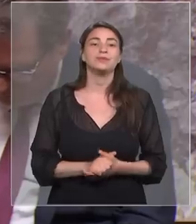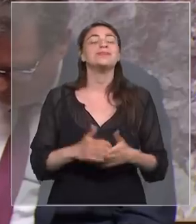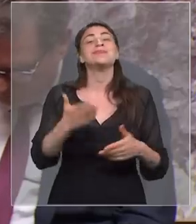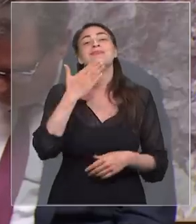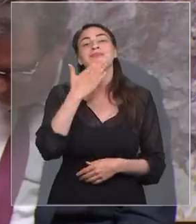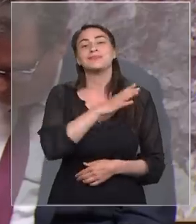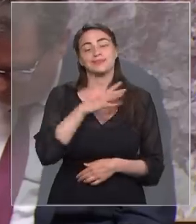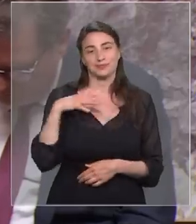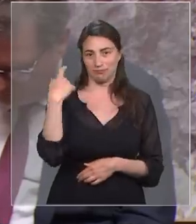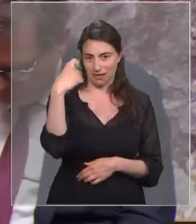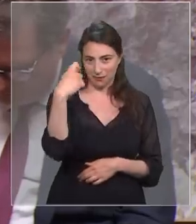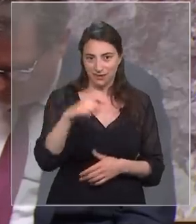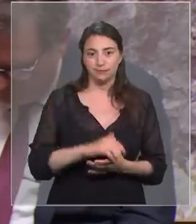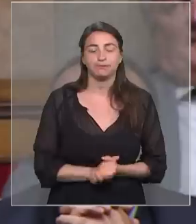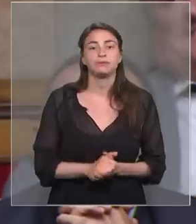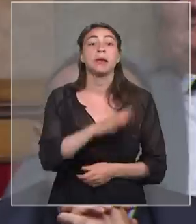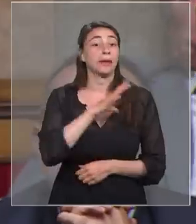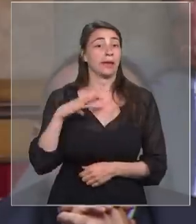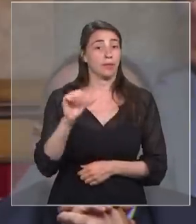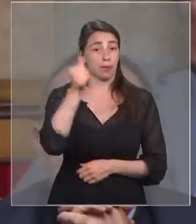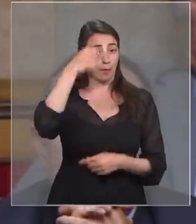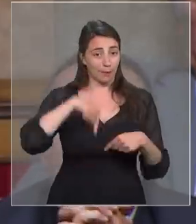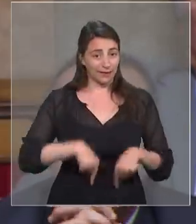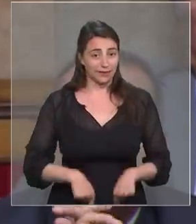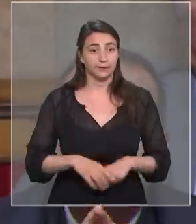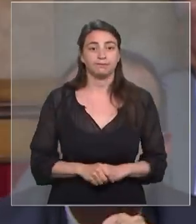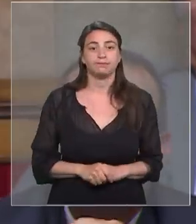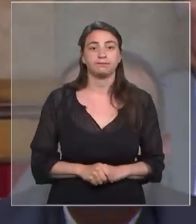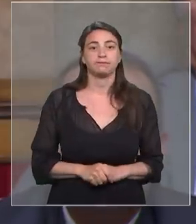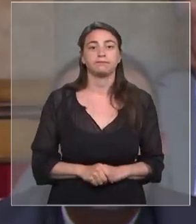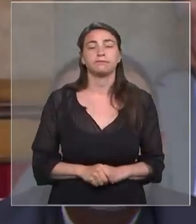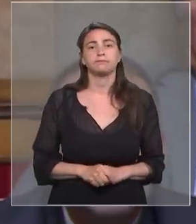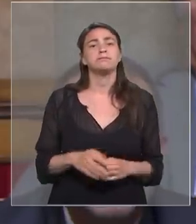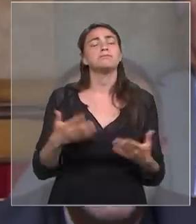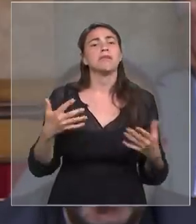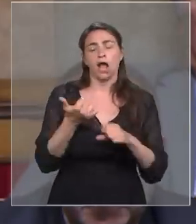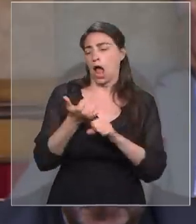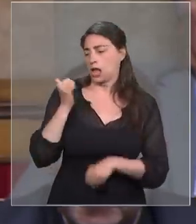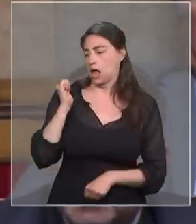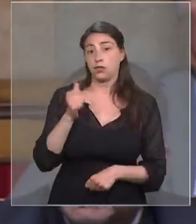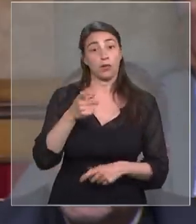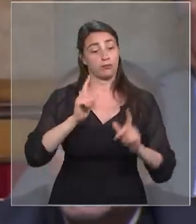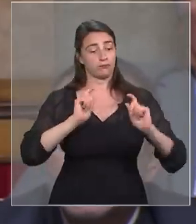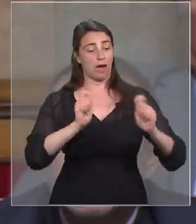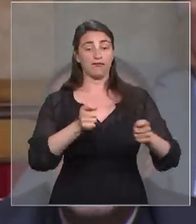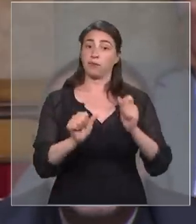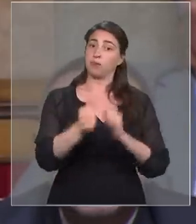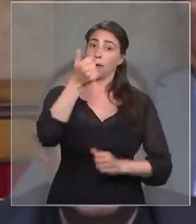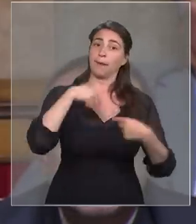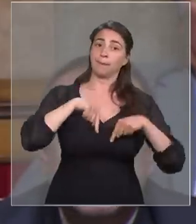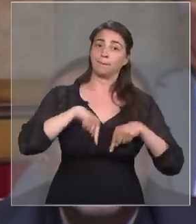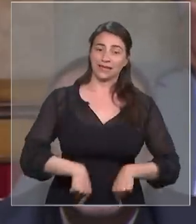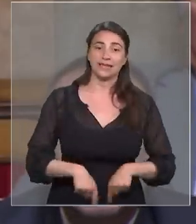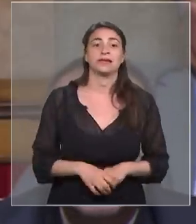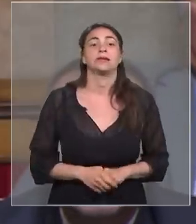Merci Madame la Présidente. Madame la Première Ministre, il y a un peu plus d'un an, vous étiez nommée Première Ministre avec